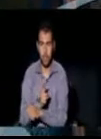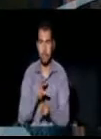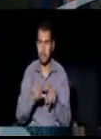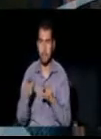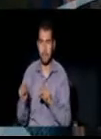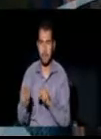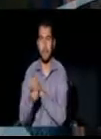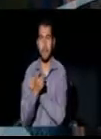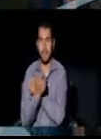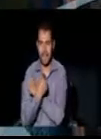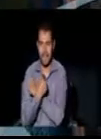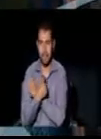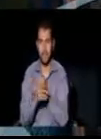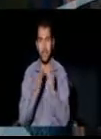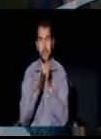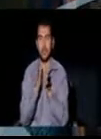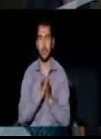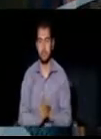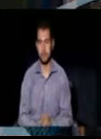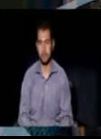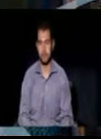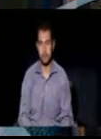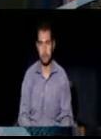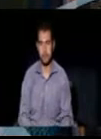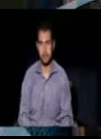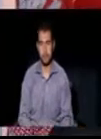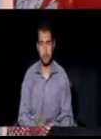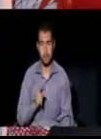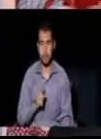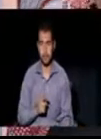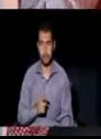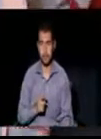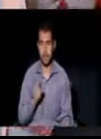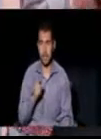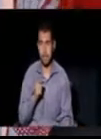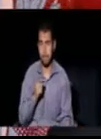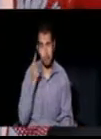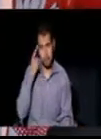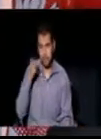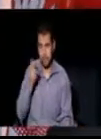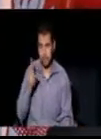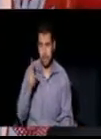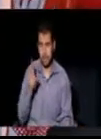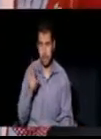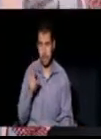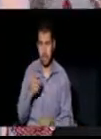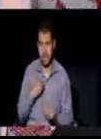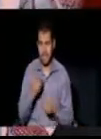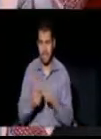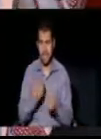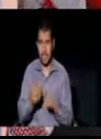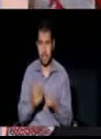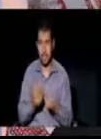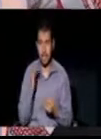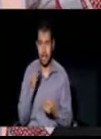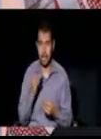طبعا وطبعا عارفه تروح وتتعلم، ولو مش عارفه ولو هي مش عارفه تتعامل تروح وتتعلم لغه